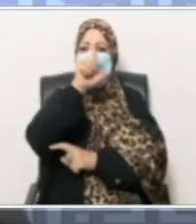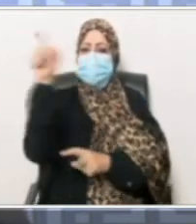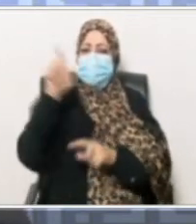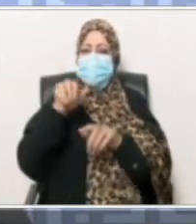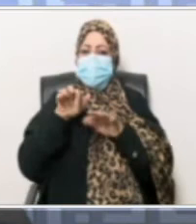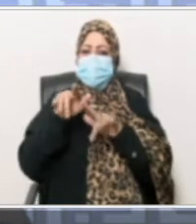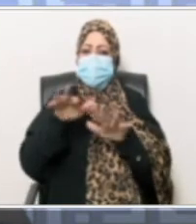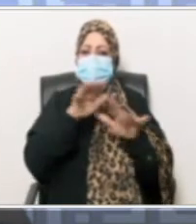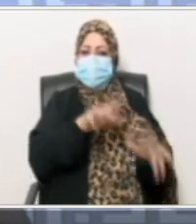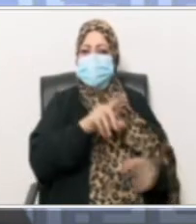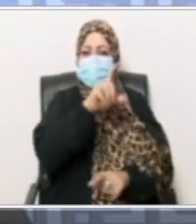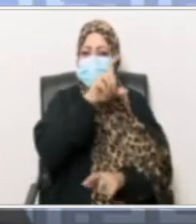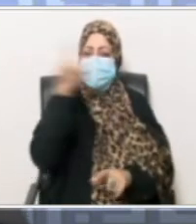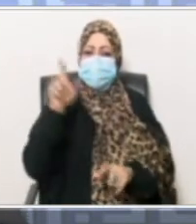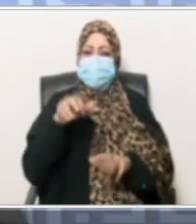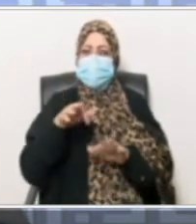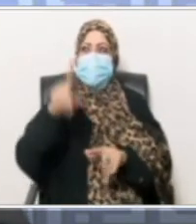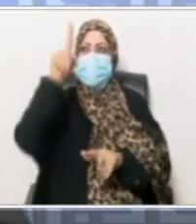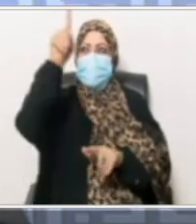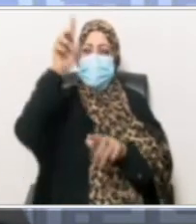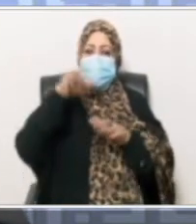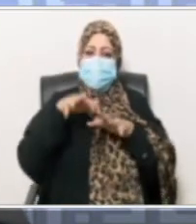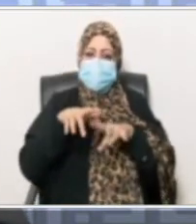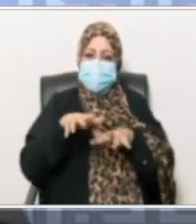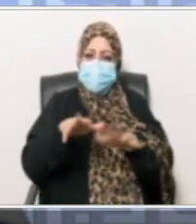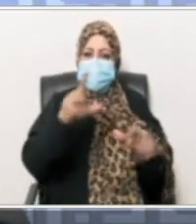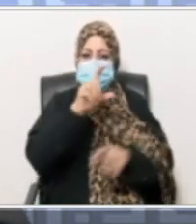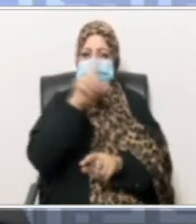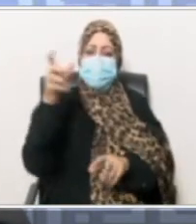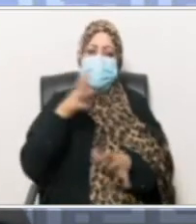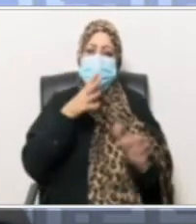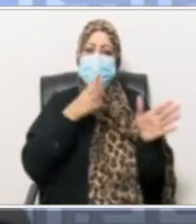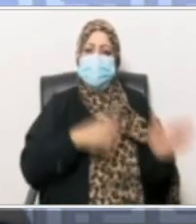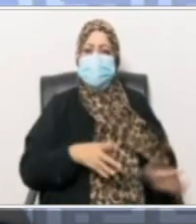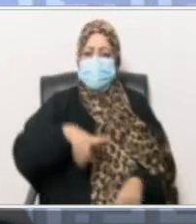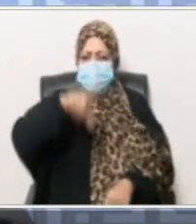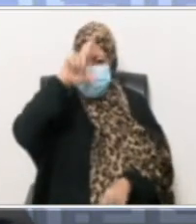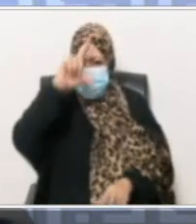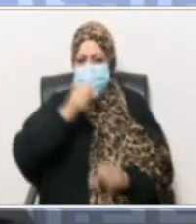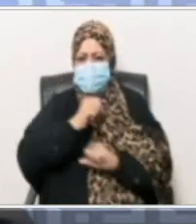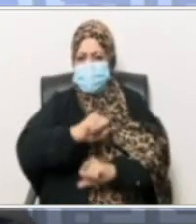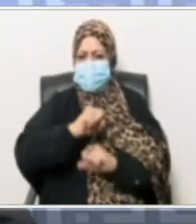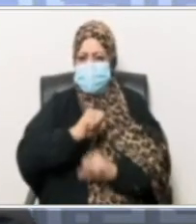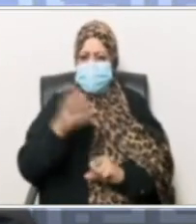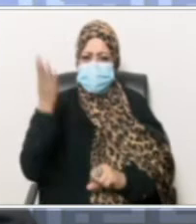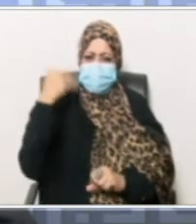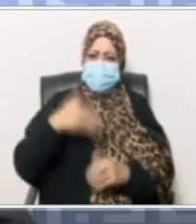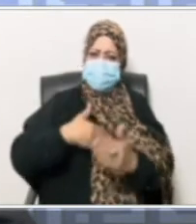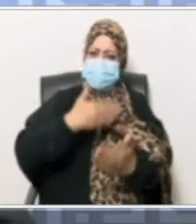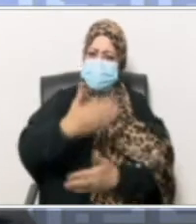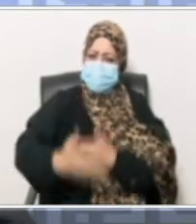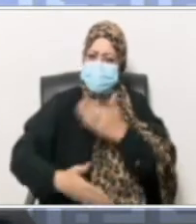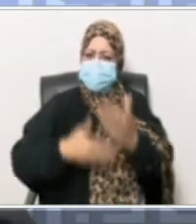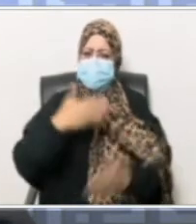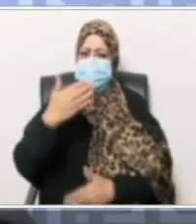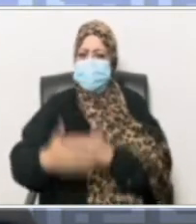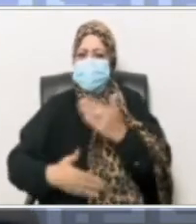وينشره النبي، ويبعث الألوية ويبعث الأمراء جيلا بعد جيل وطبقة بعد الطبقة. هل يعقل أن يكون